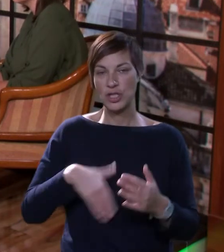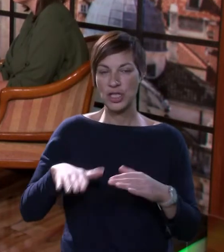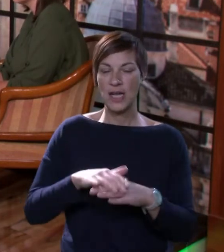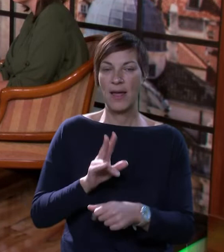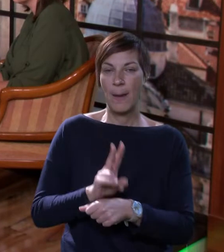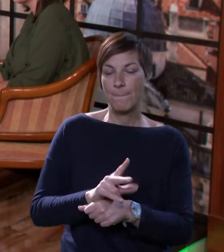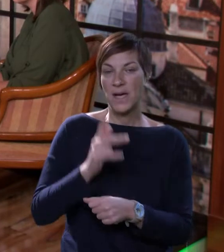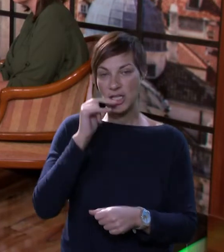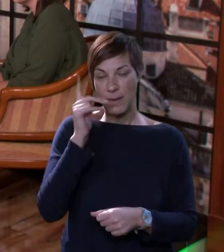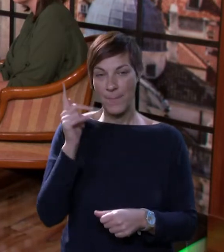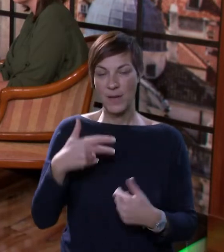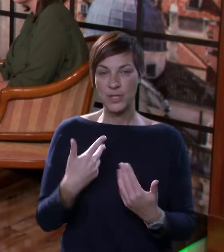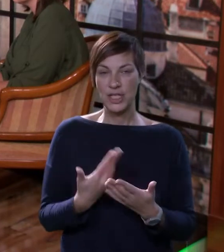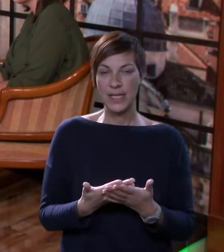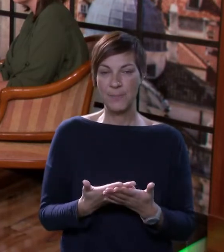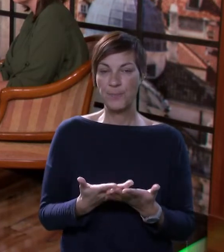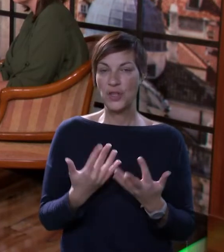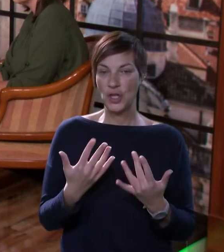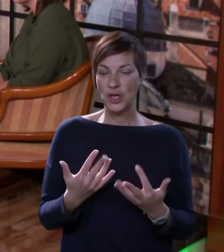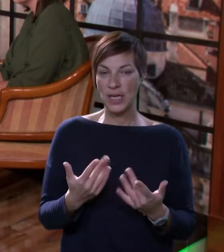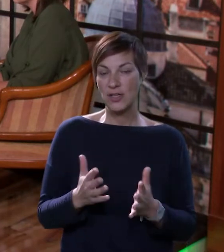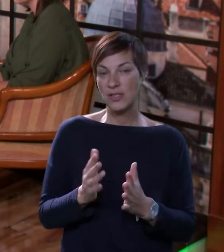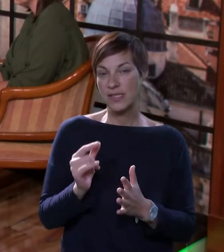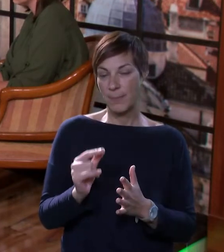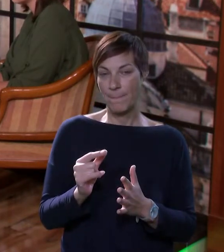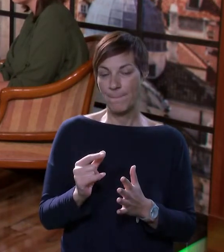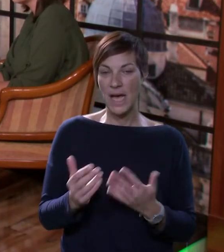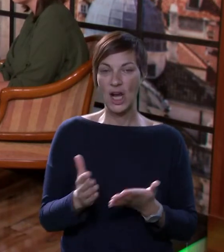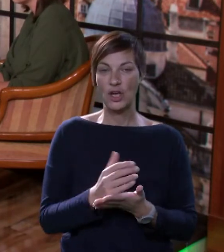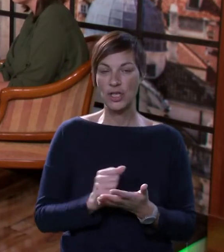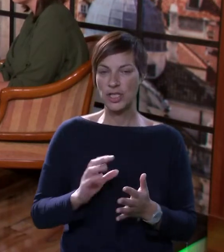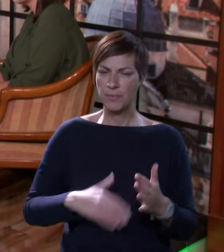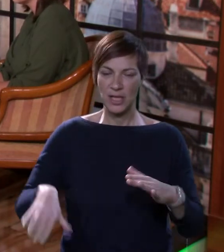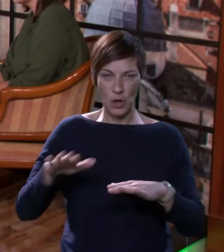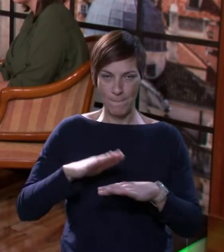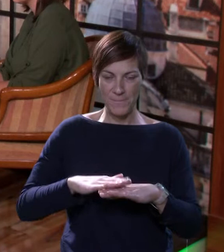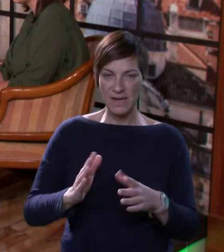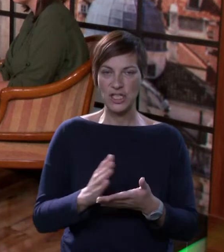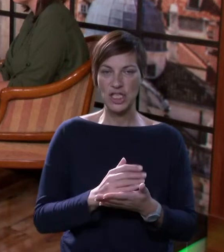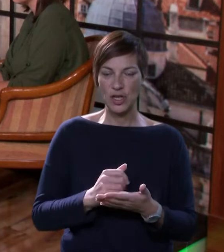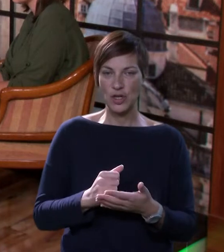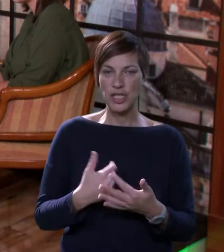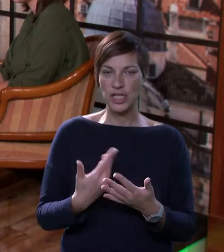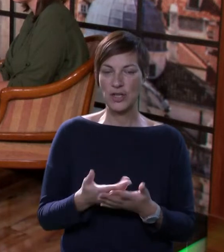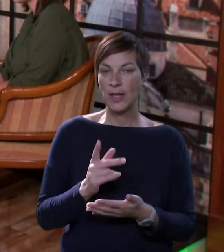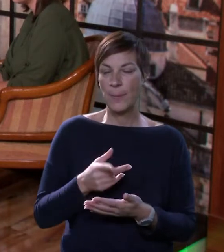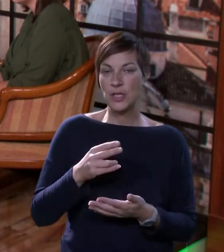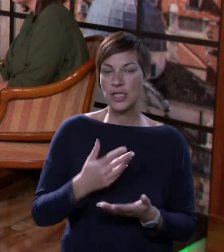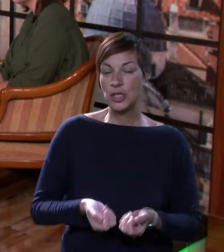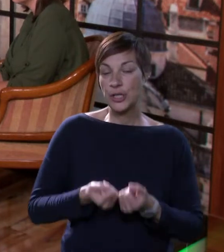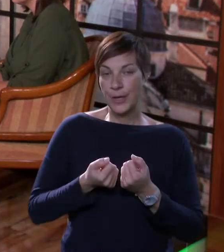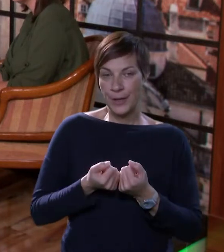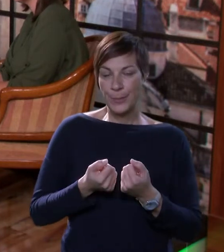razvoja pažnje i pamćenje dokle god se umjereno koristi. S druge strane, čim je to prekomjerno korištenje, onda može doći